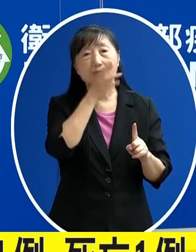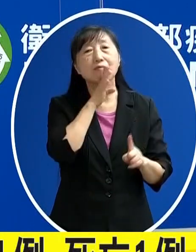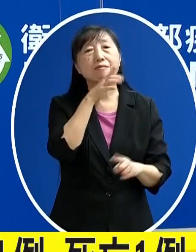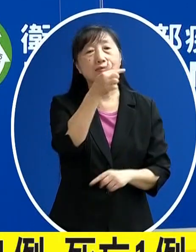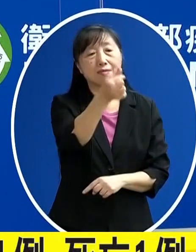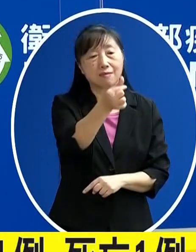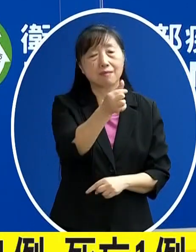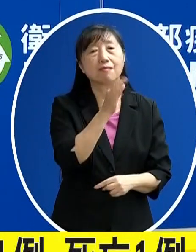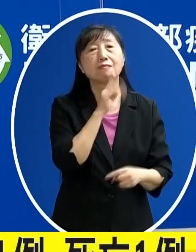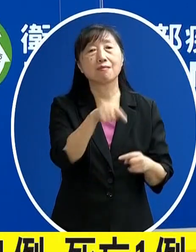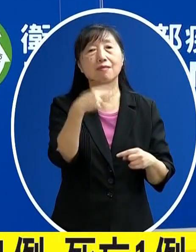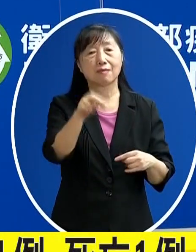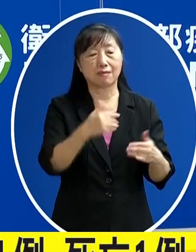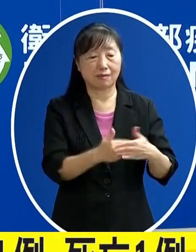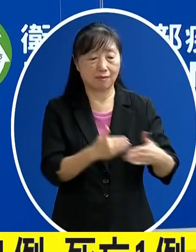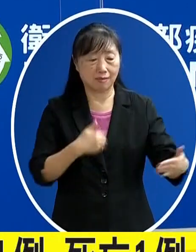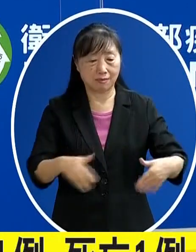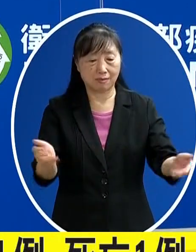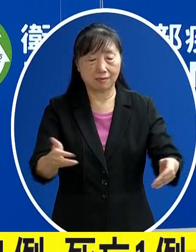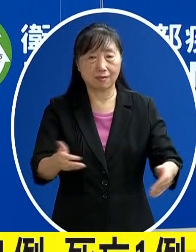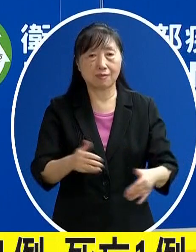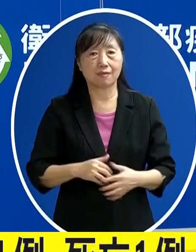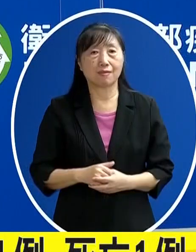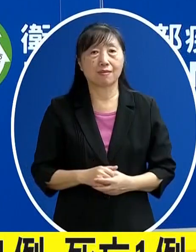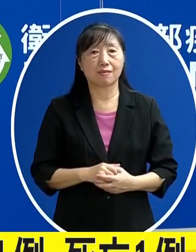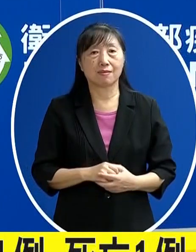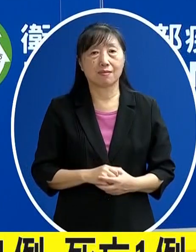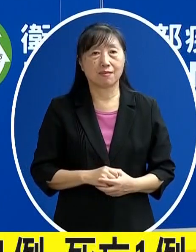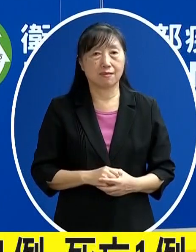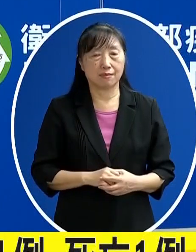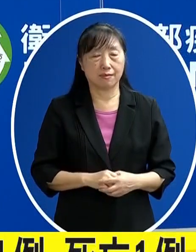性。好，那现在在隔离治疗中。